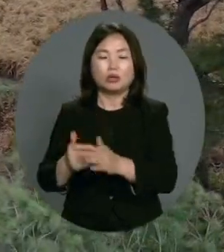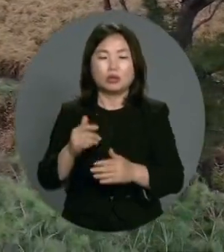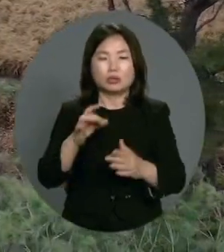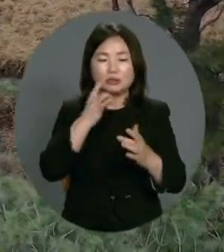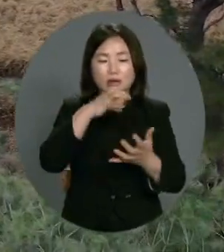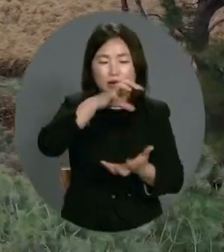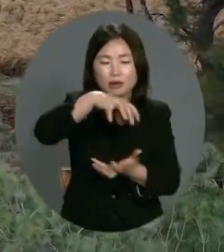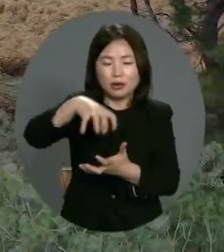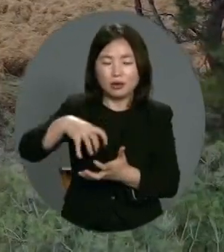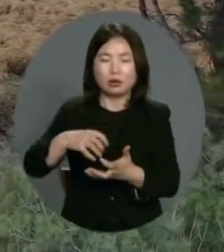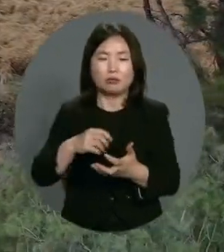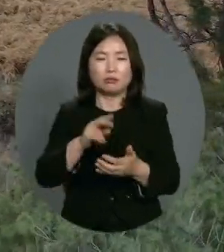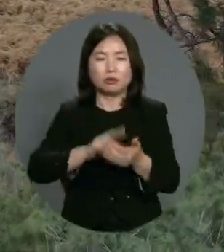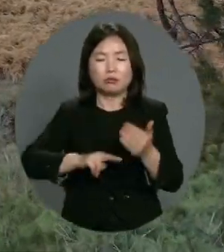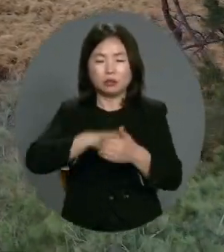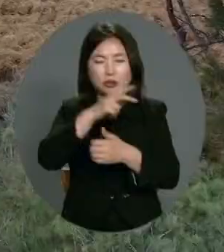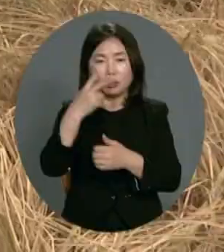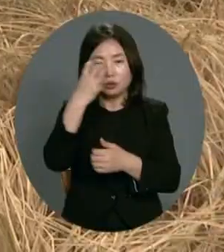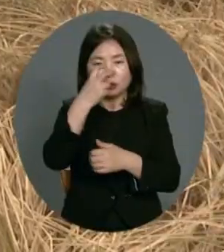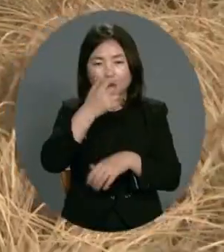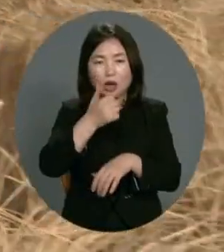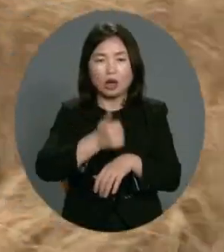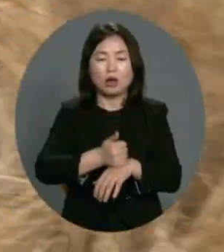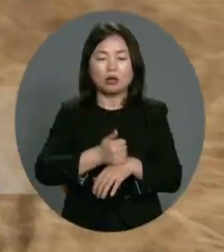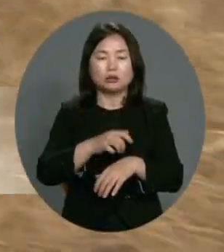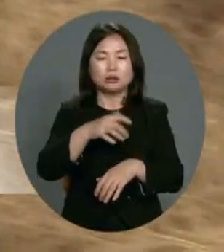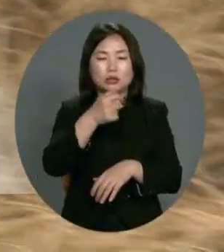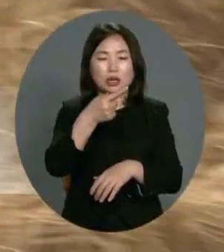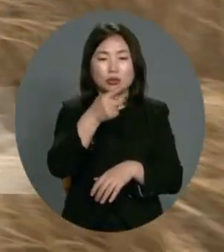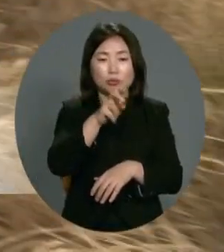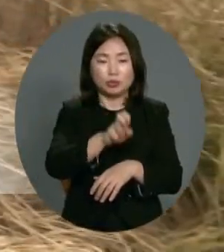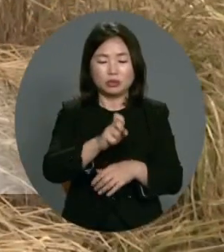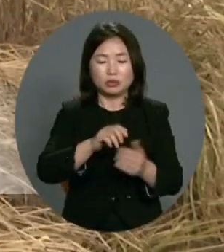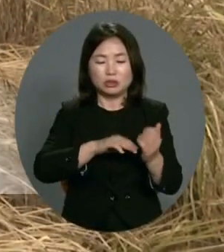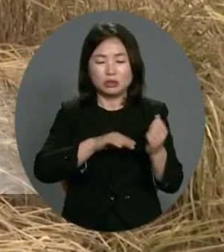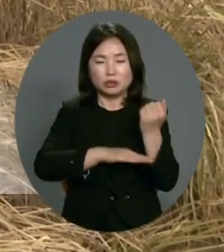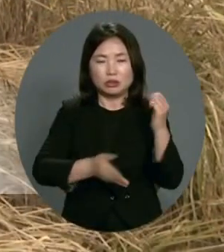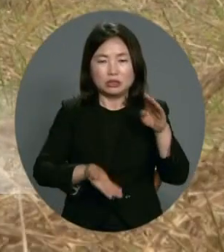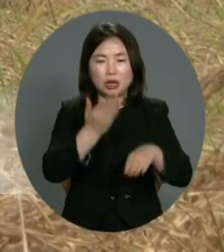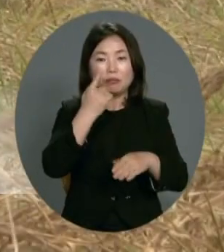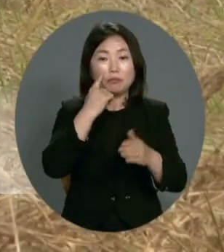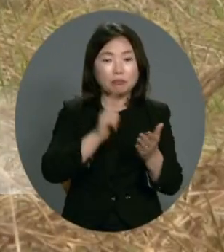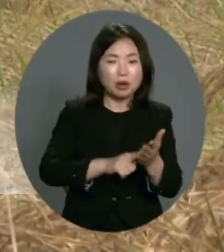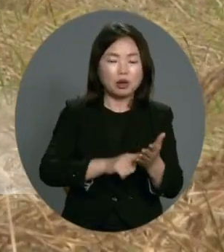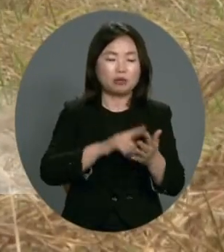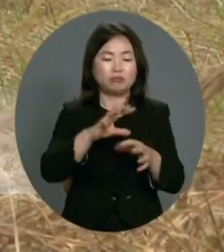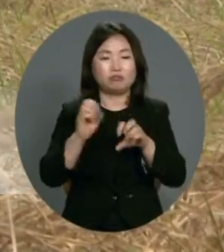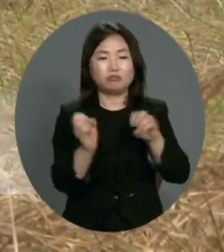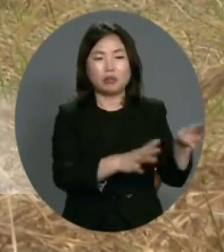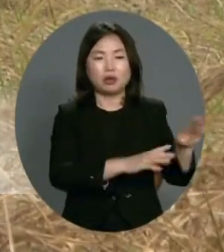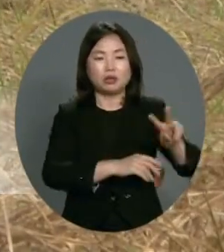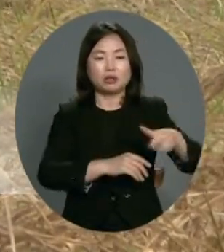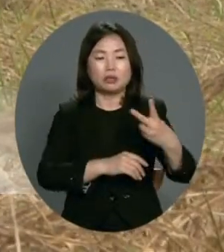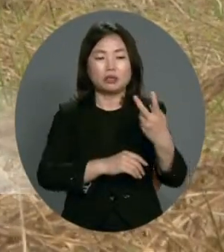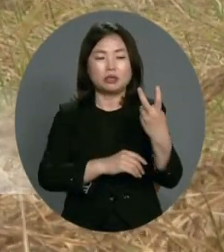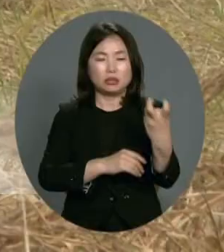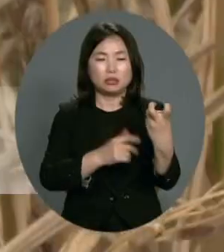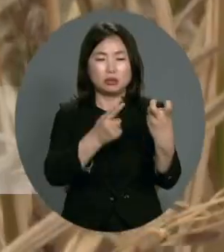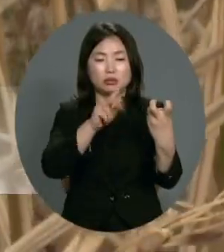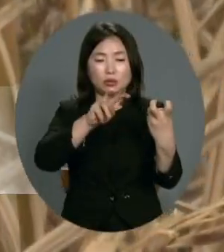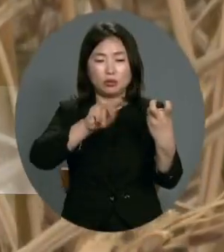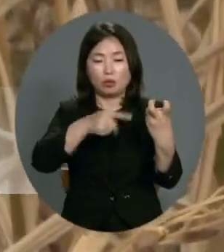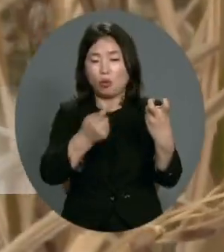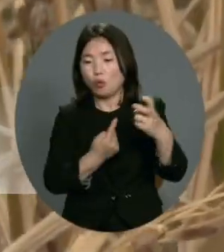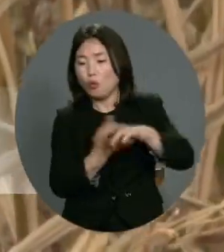수확한 쌀의 유통 경로를 전수 조사했더니 당초 카드뮴이 기준치 이상으로 검출돼 폐기처분된 220kg을